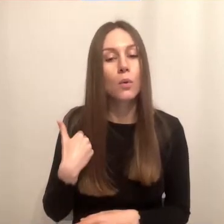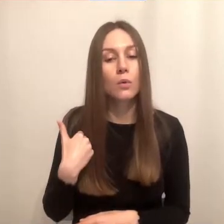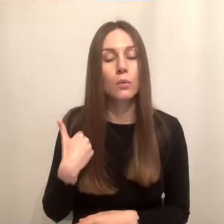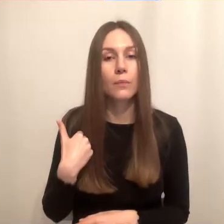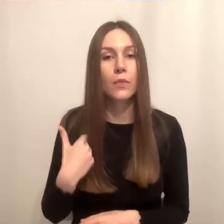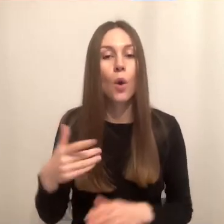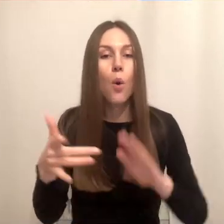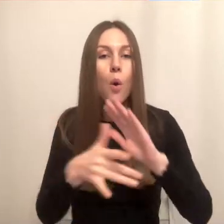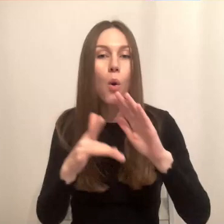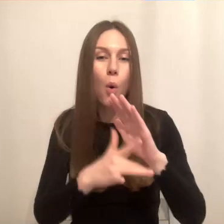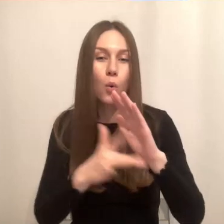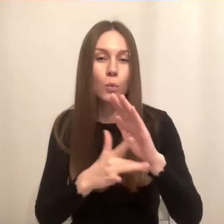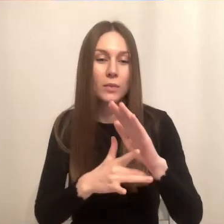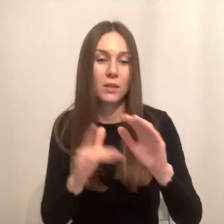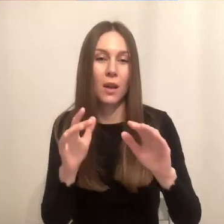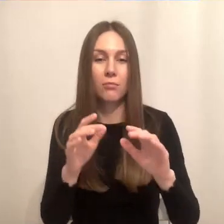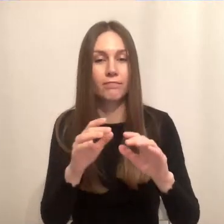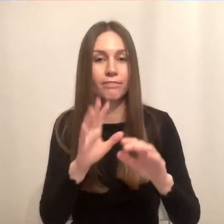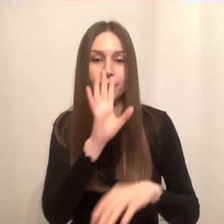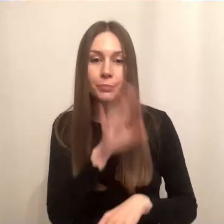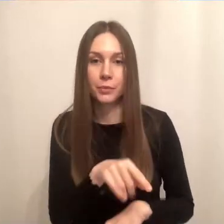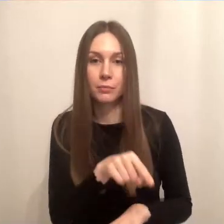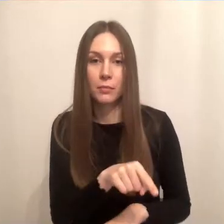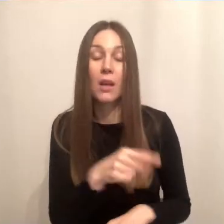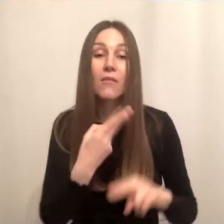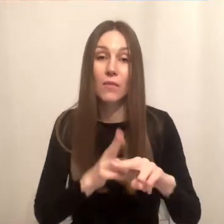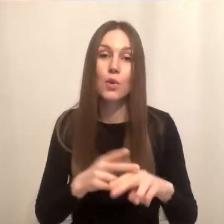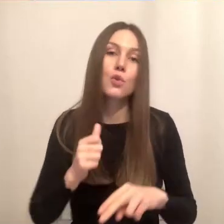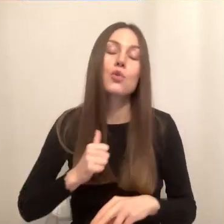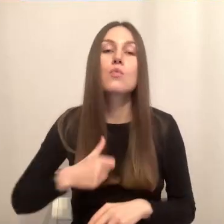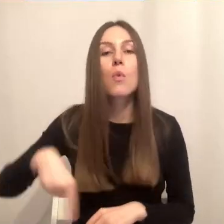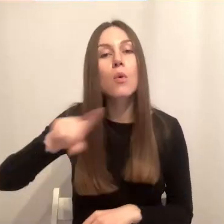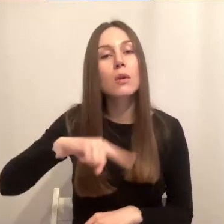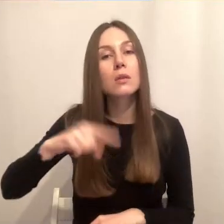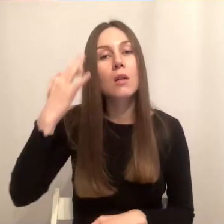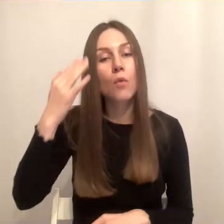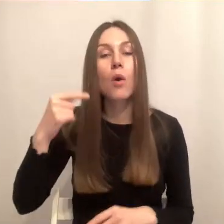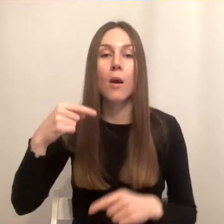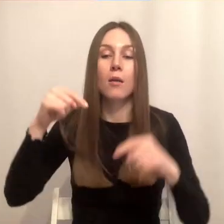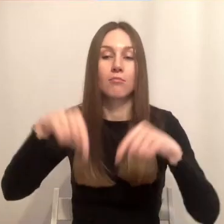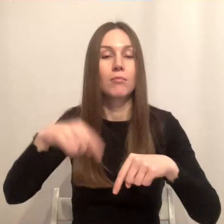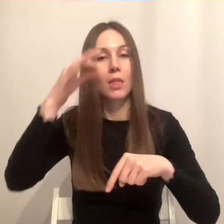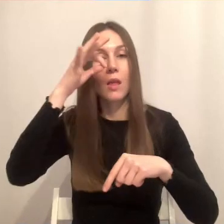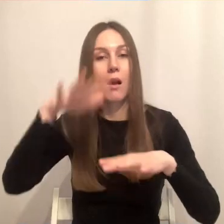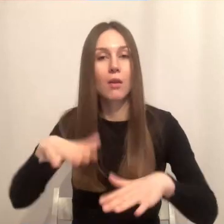korupcijai. Todėl žmonės susidaro tokią nuomonę, kad korupcija pas mus klesti ir